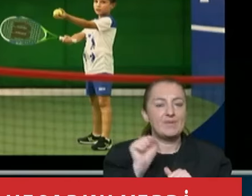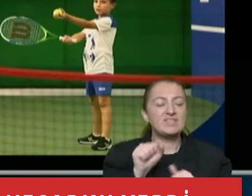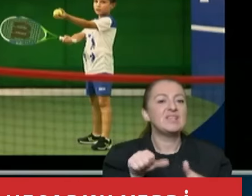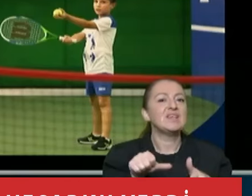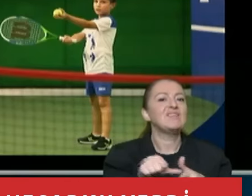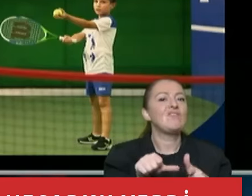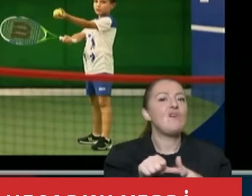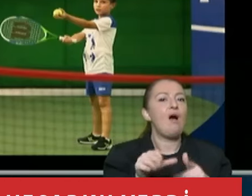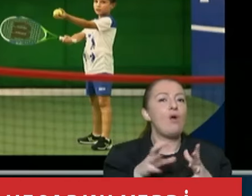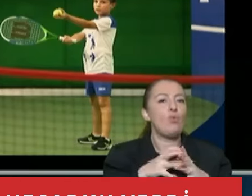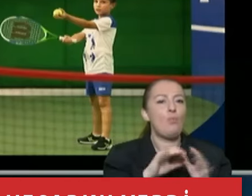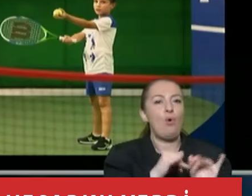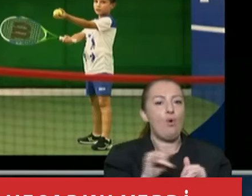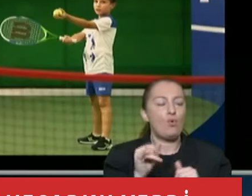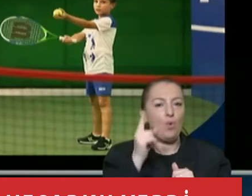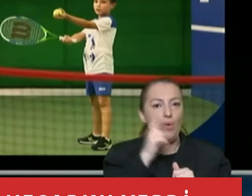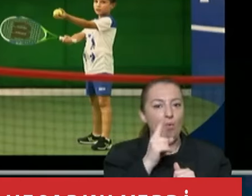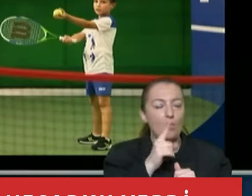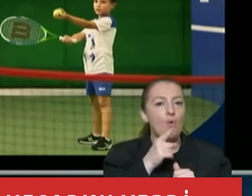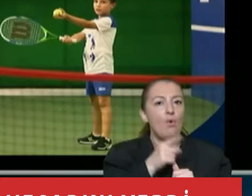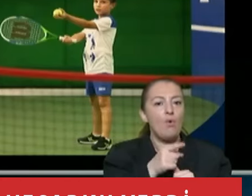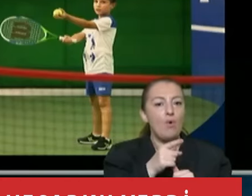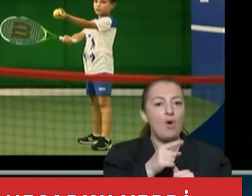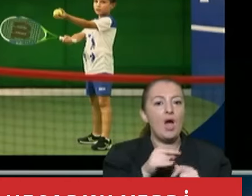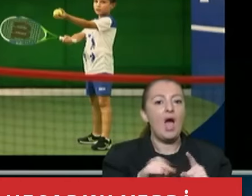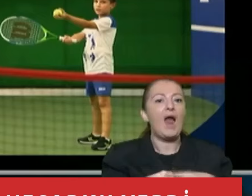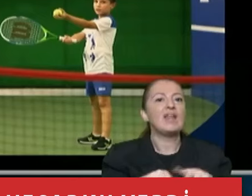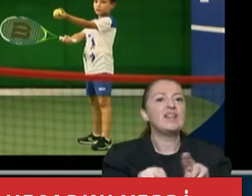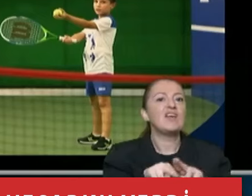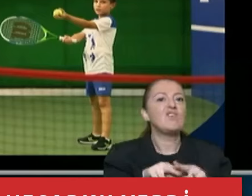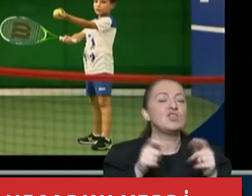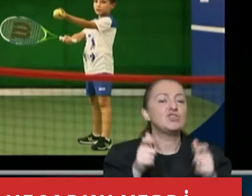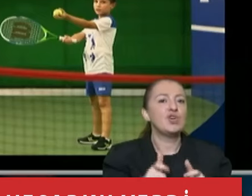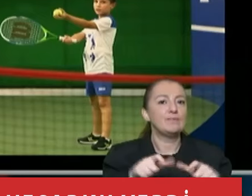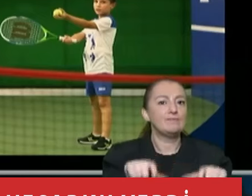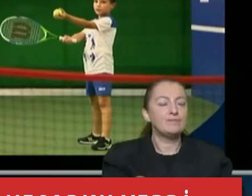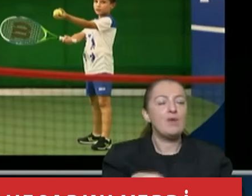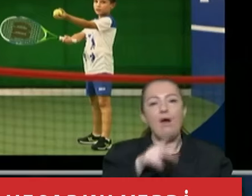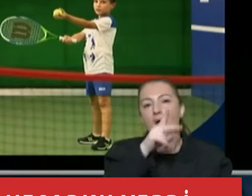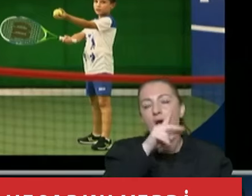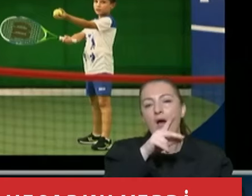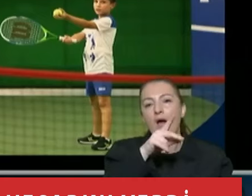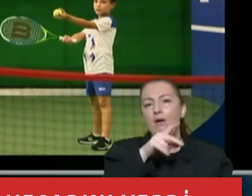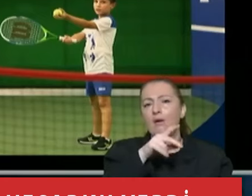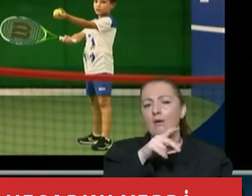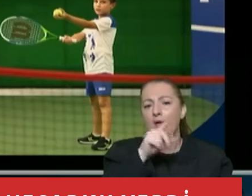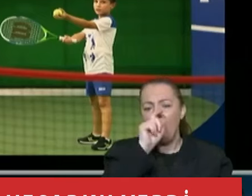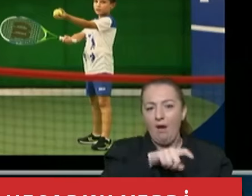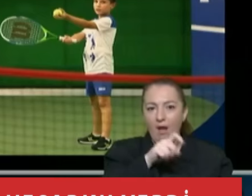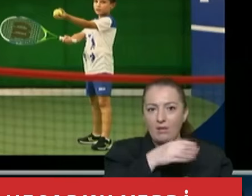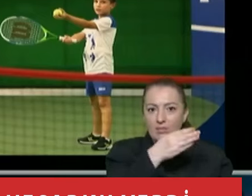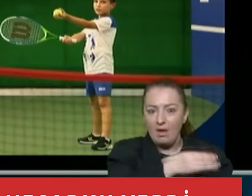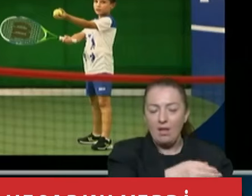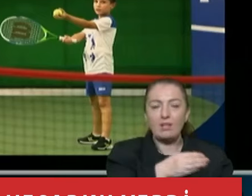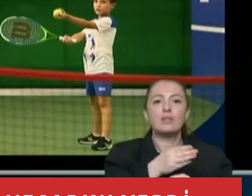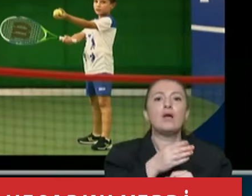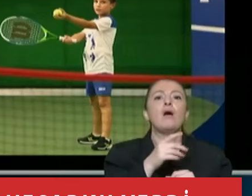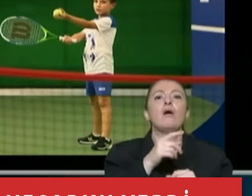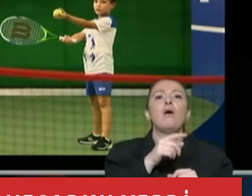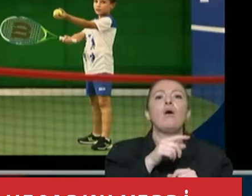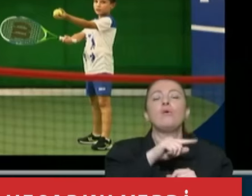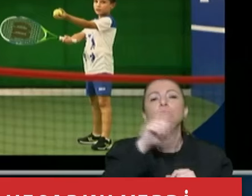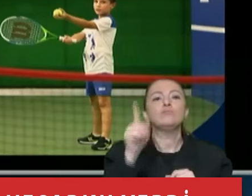standartları e kapsamında hali kıvan şehir stadı Kartal Yakacık Spor Tesisi 11 branşta hizmet veren